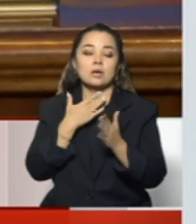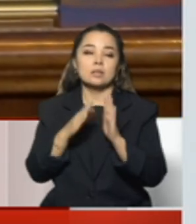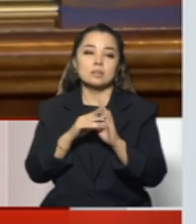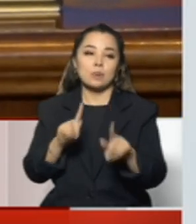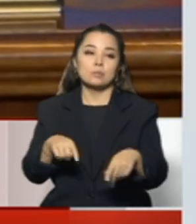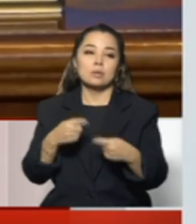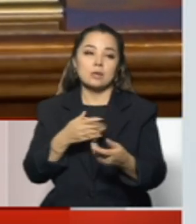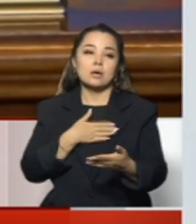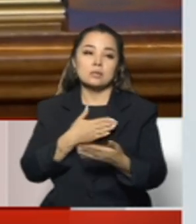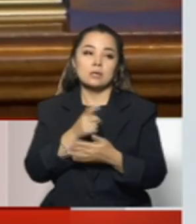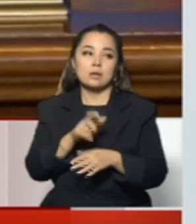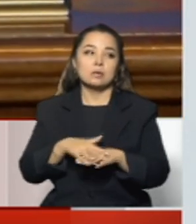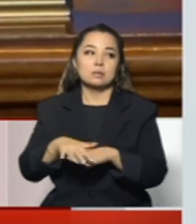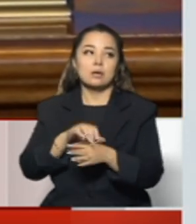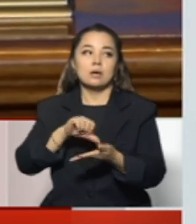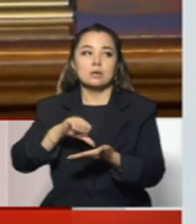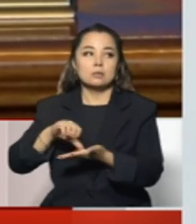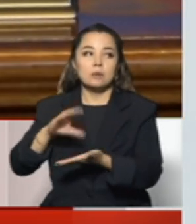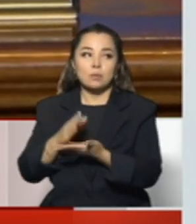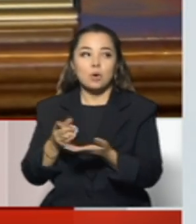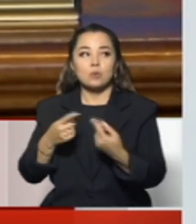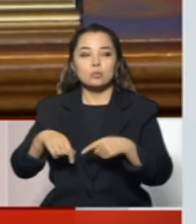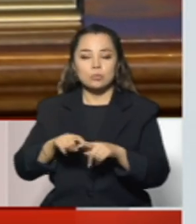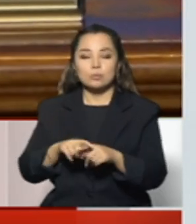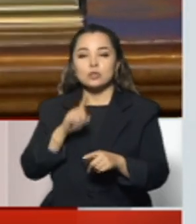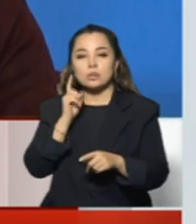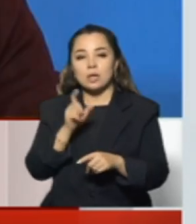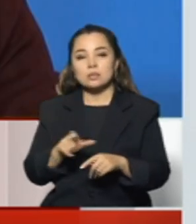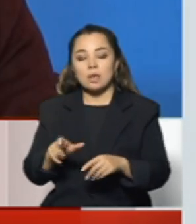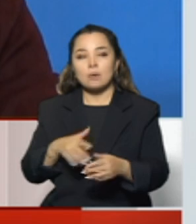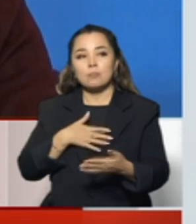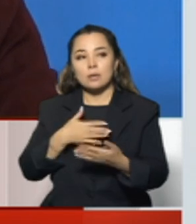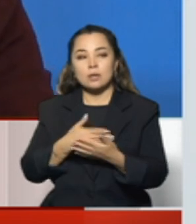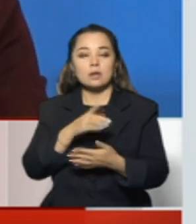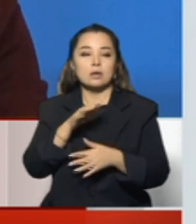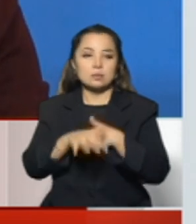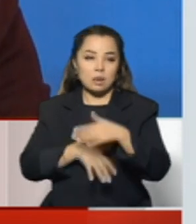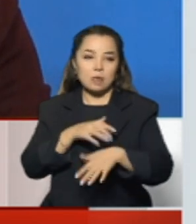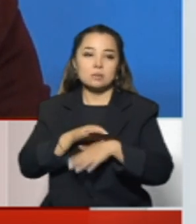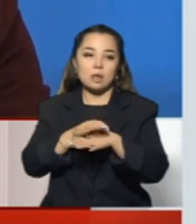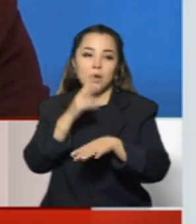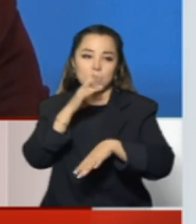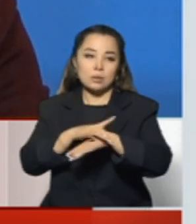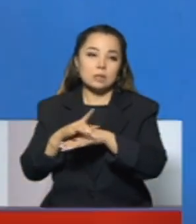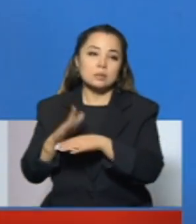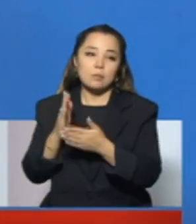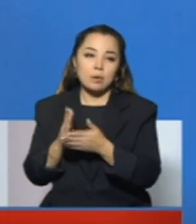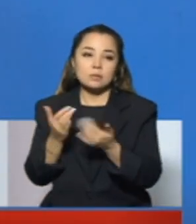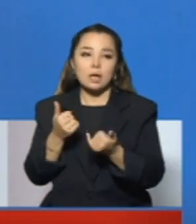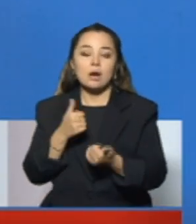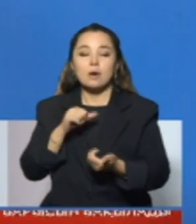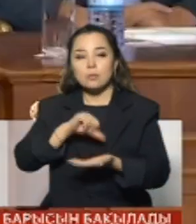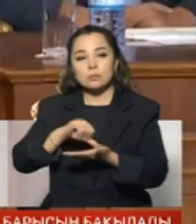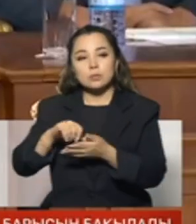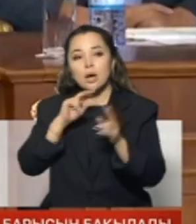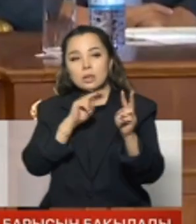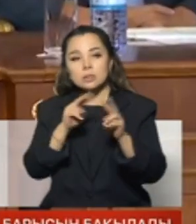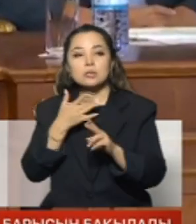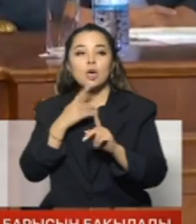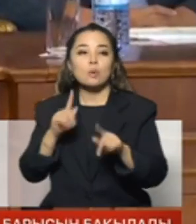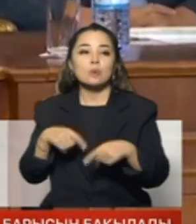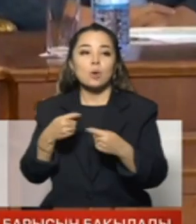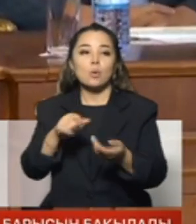беруге халық белсенді қатысты. Әсіресе ұйым жастардың белсенді қатысқанын байқаған. Байқаушылардың пікірінше дауыс